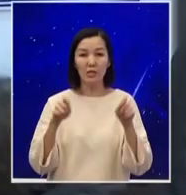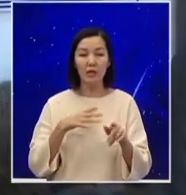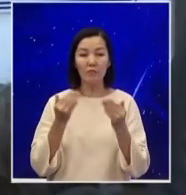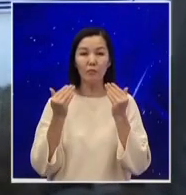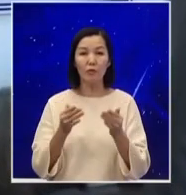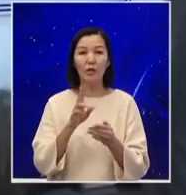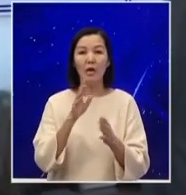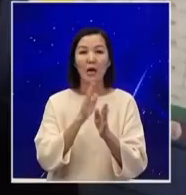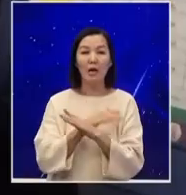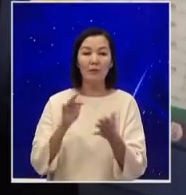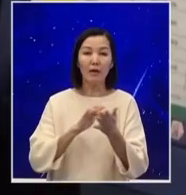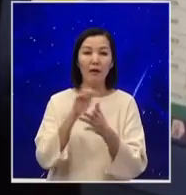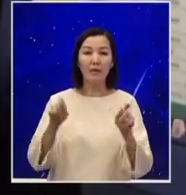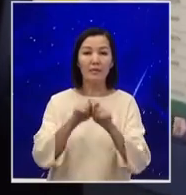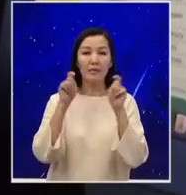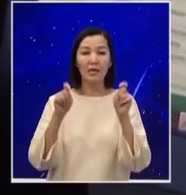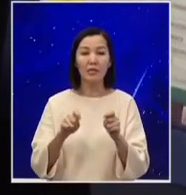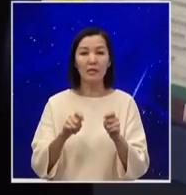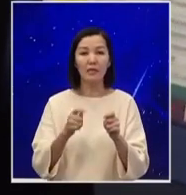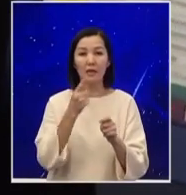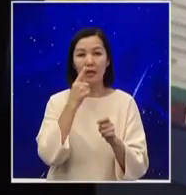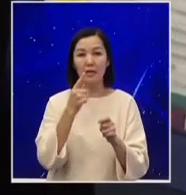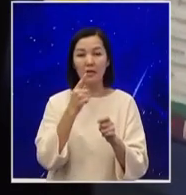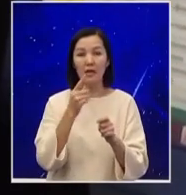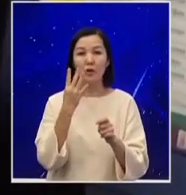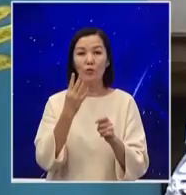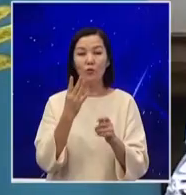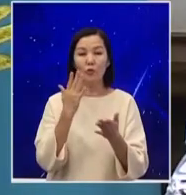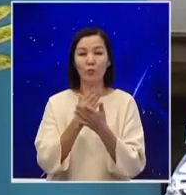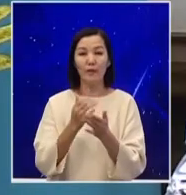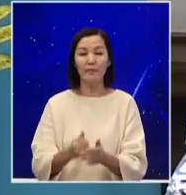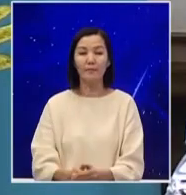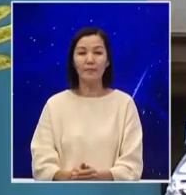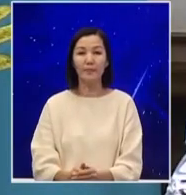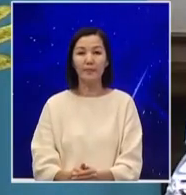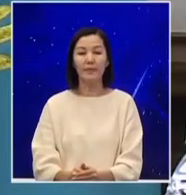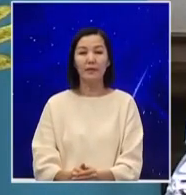бүгін Қапшағайда ашылды. Әлі қолданысқа берілмеген 4-ті бар.